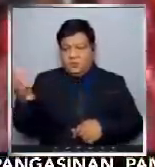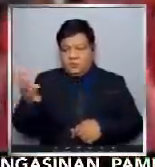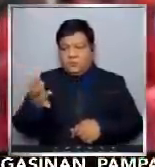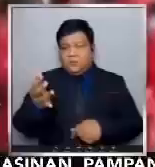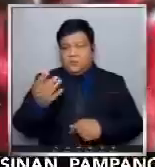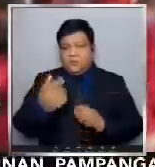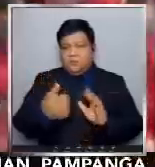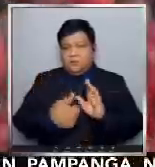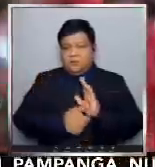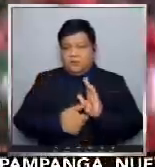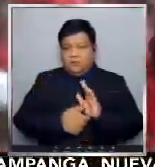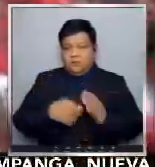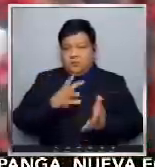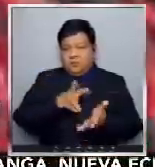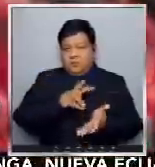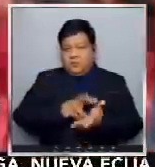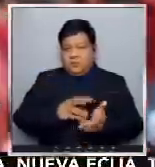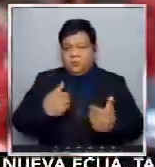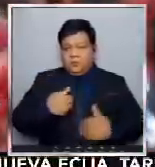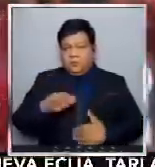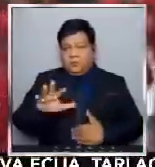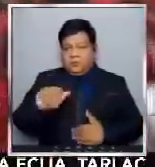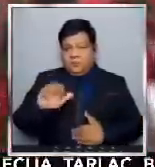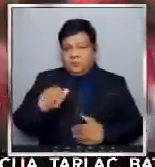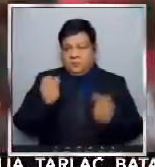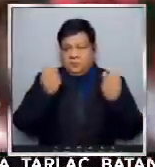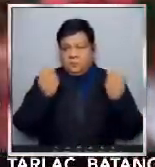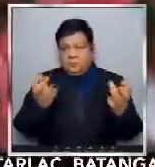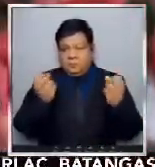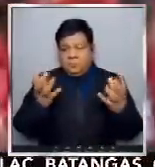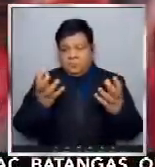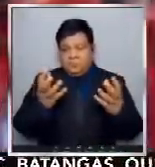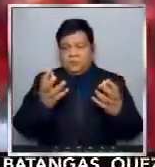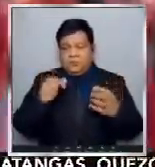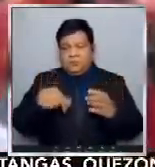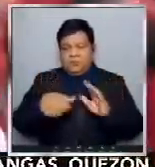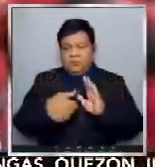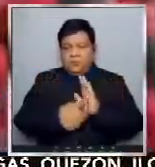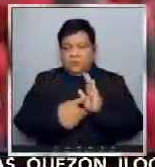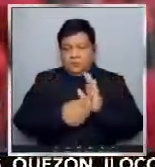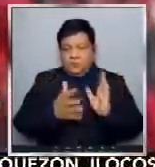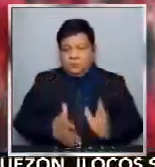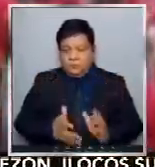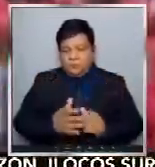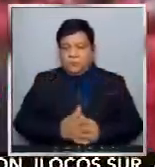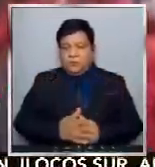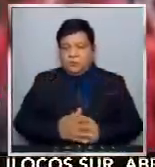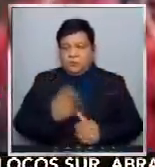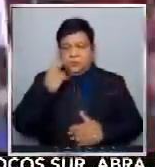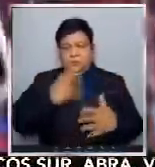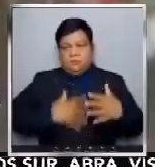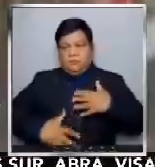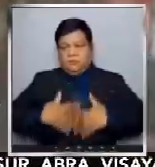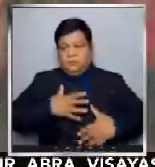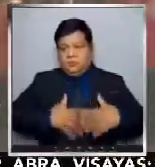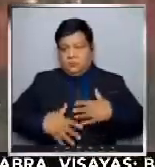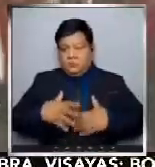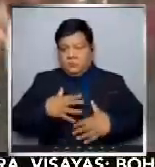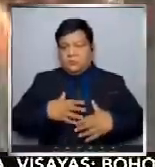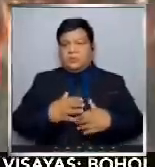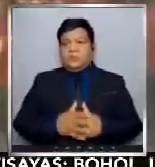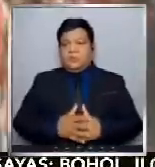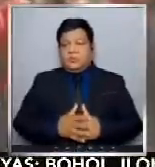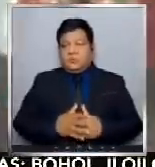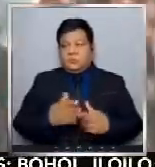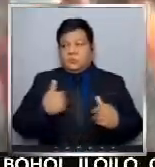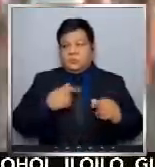probinsya. Ang iba sa kanila hinatid dito ng libreng sakay na alok ng iba't ibang grupong sumusuporta sa unit team. Sa ngayon, isang senatorial candidate